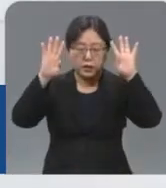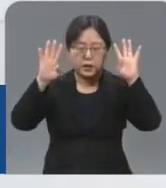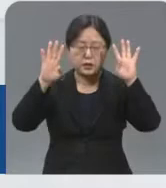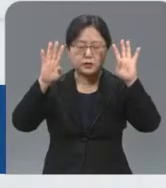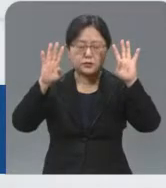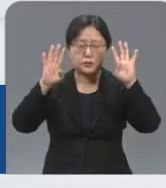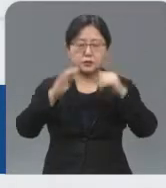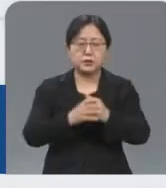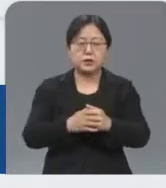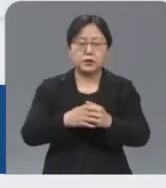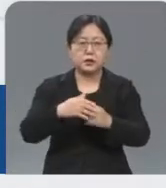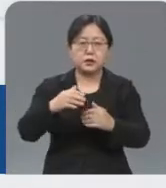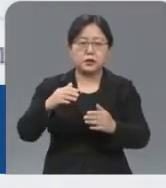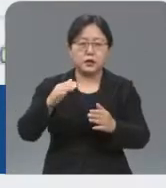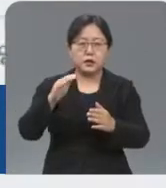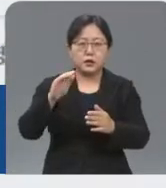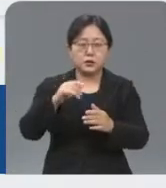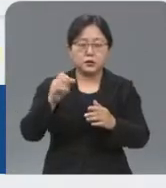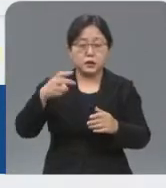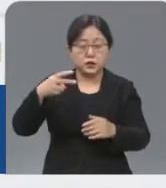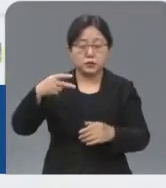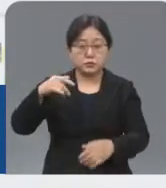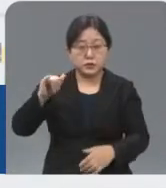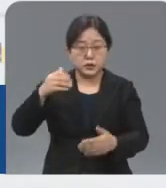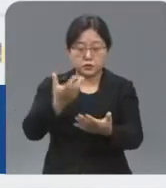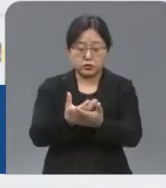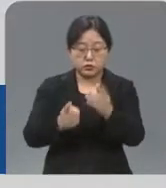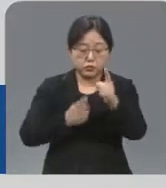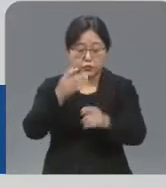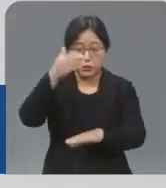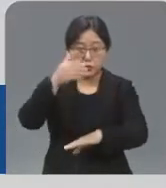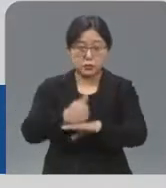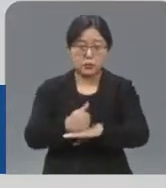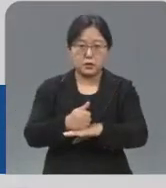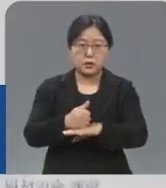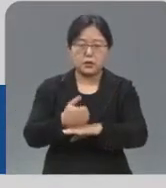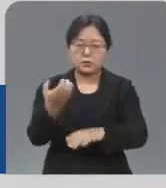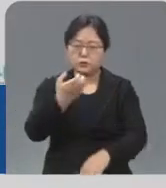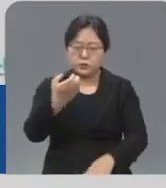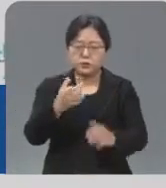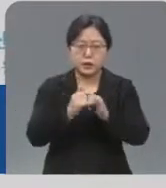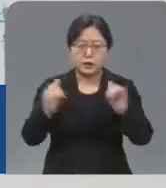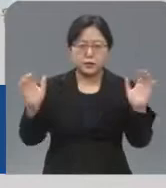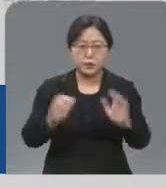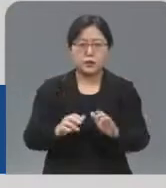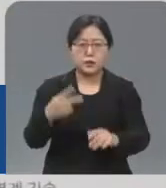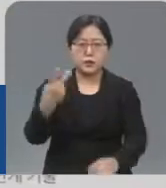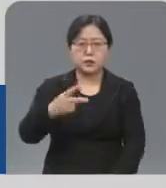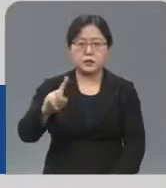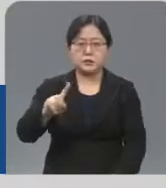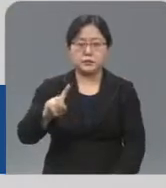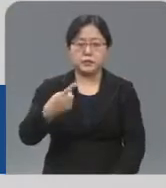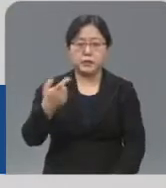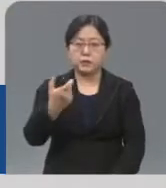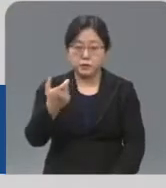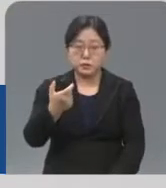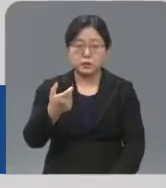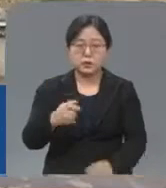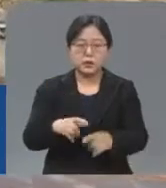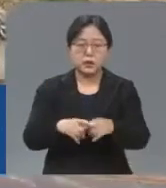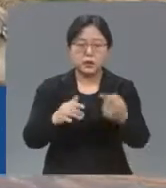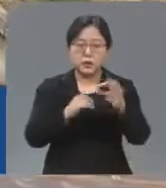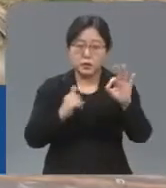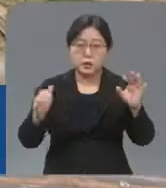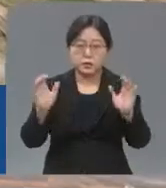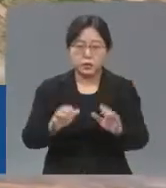한국에너지공과대학교가 학부 수시 원서 접수를 마감한 결과 90명을 모집하는 일반 전형에 2,160여 명이,